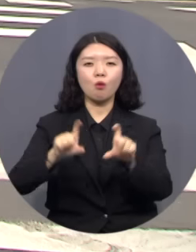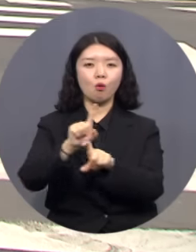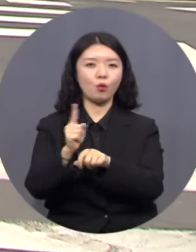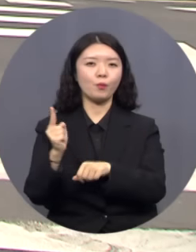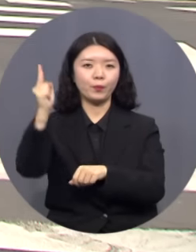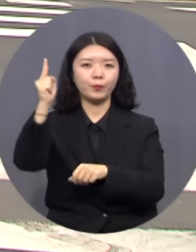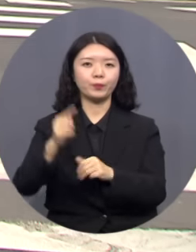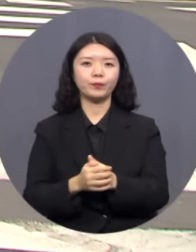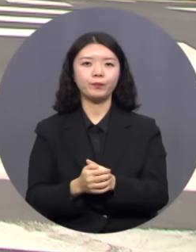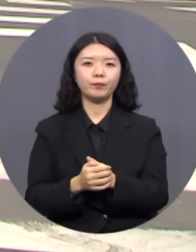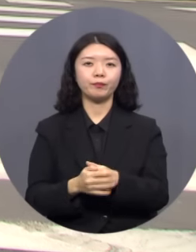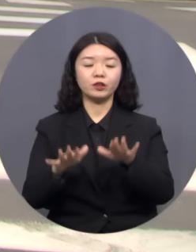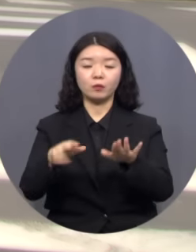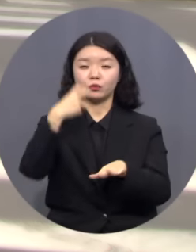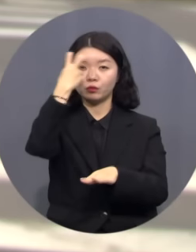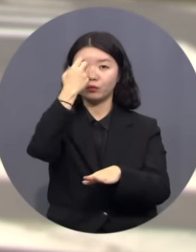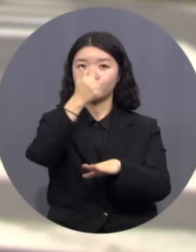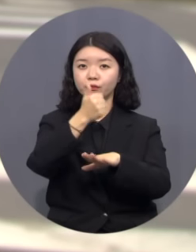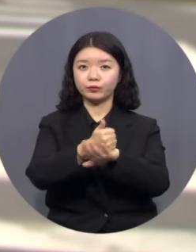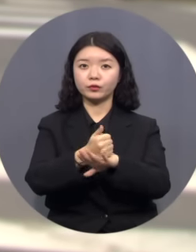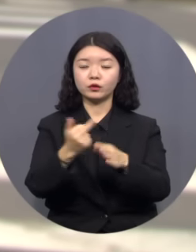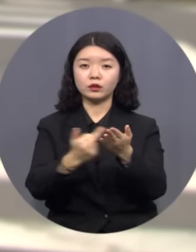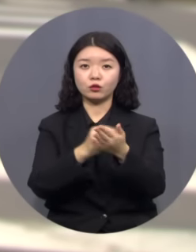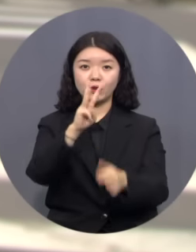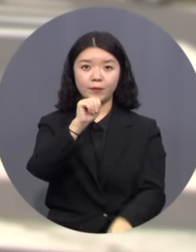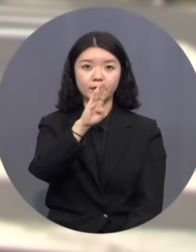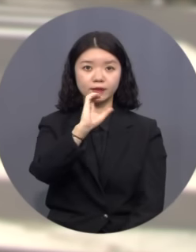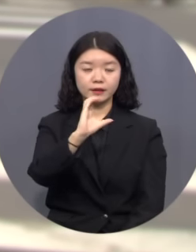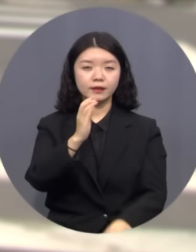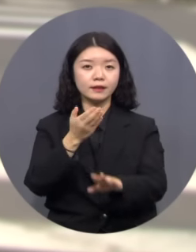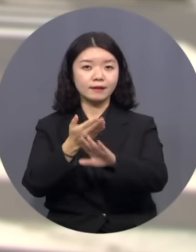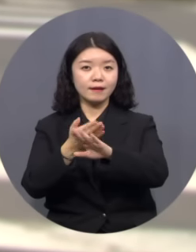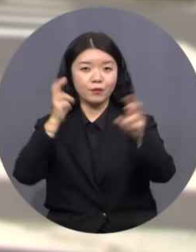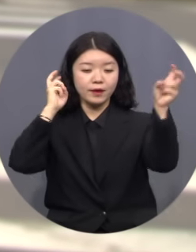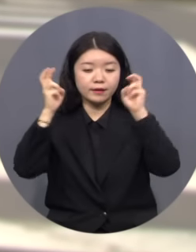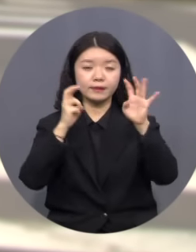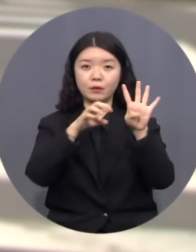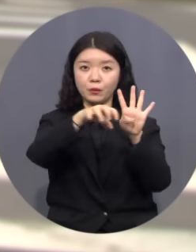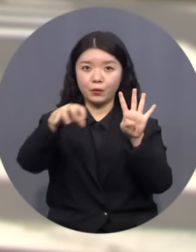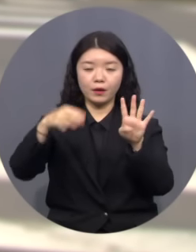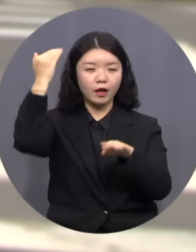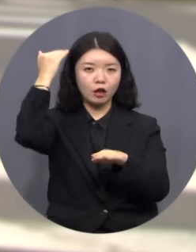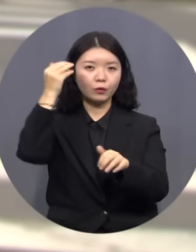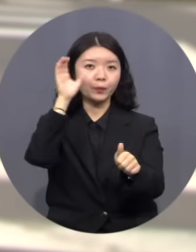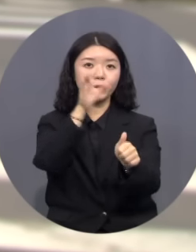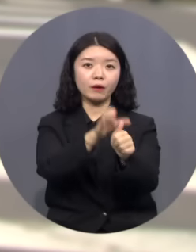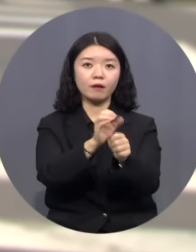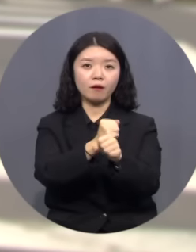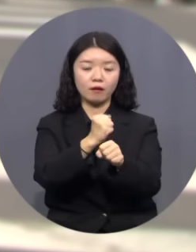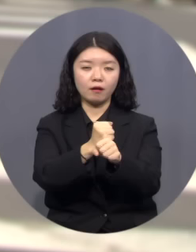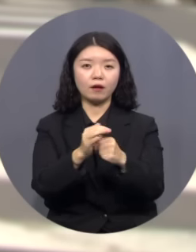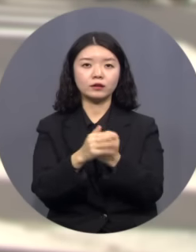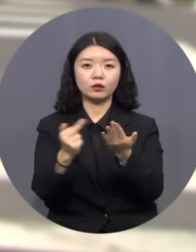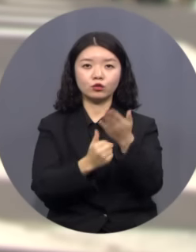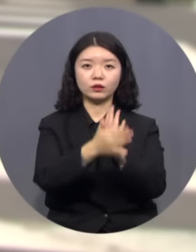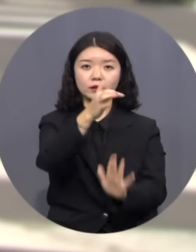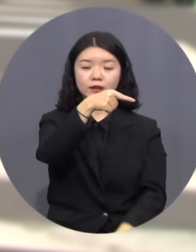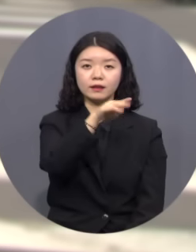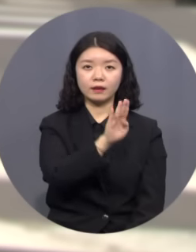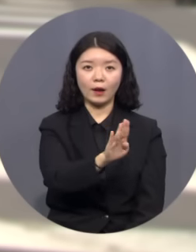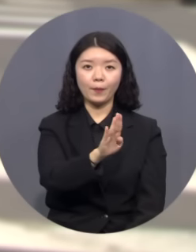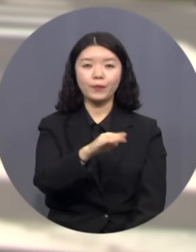높았습니다 이번 여론 조사는 제주 MBC 등 언론 44가 코리아 리서치에 의뢰해 제주식 갑선거구